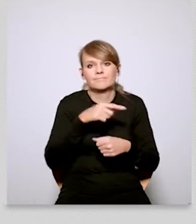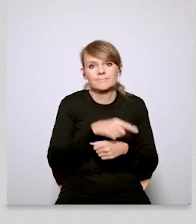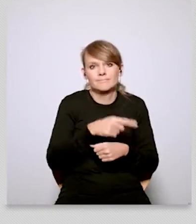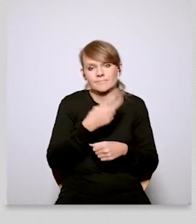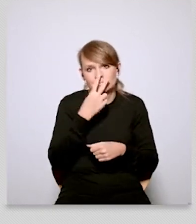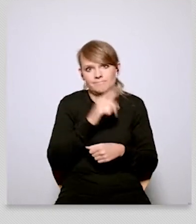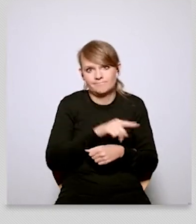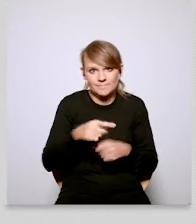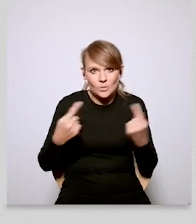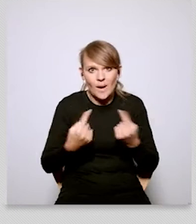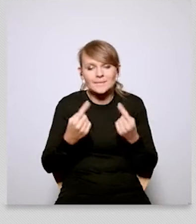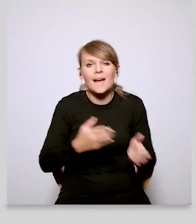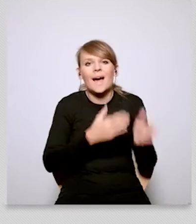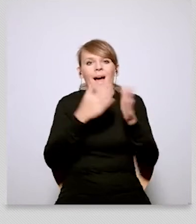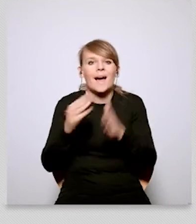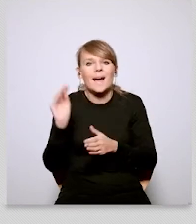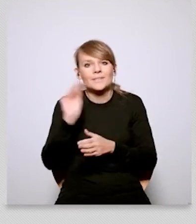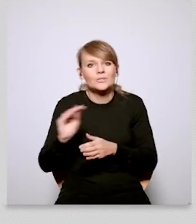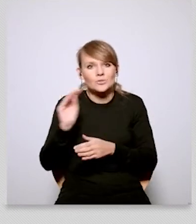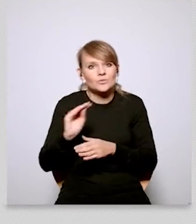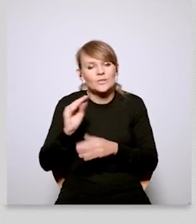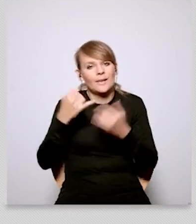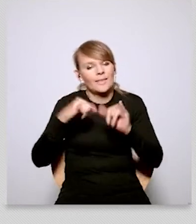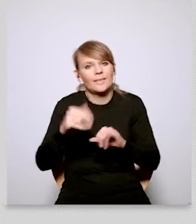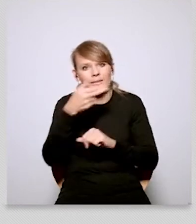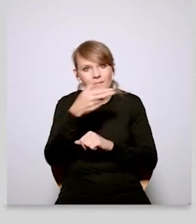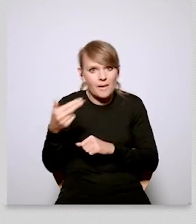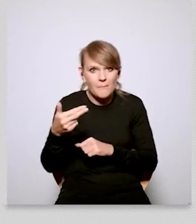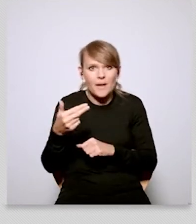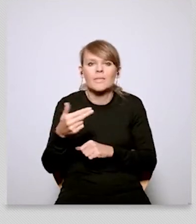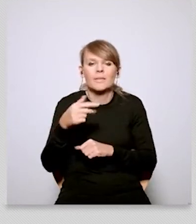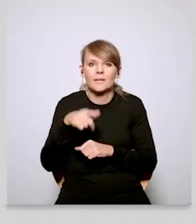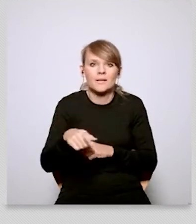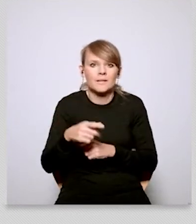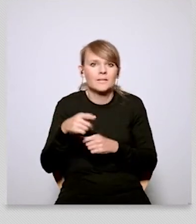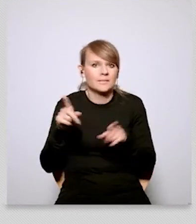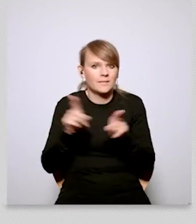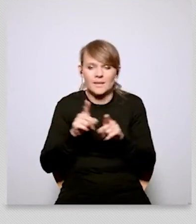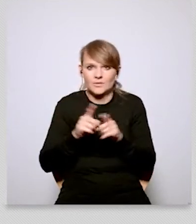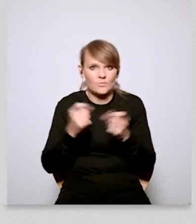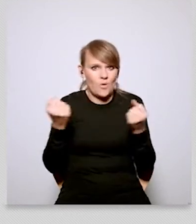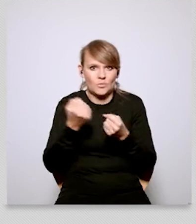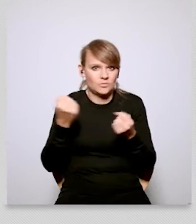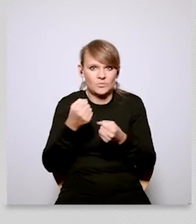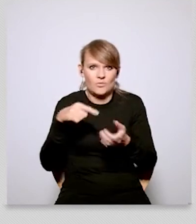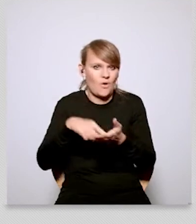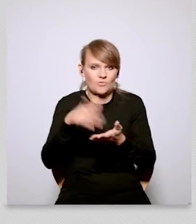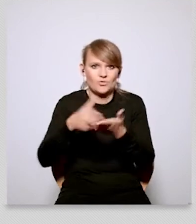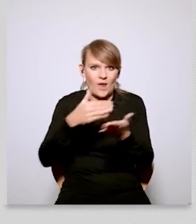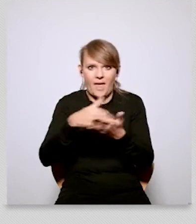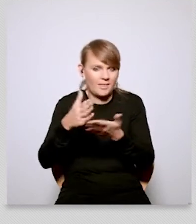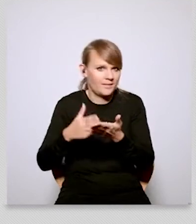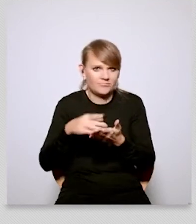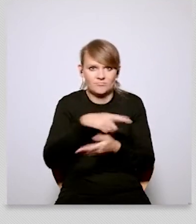obszarem, który i tematem, który również w tym wydaniu się pojawił, który równie bardzo polaryzuje również polskie społeczeństwo, jeżeli chodzi o poglądy